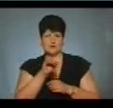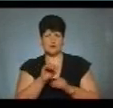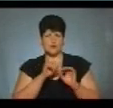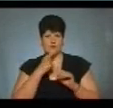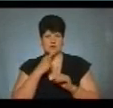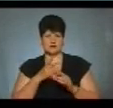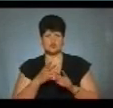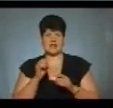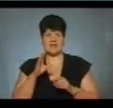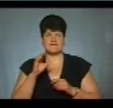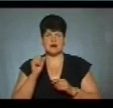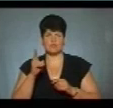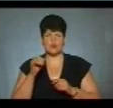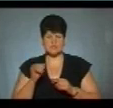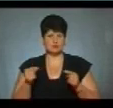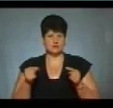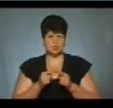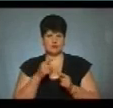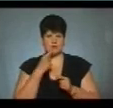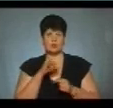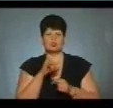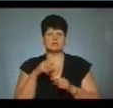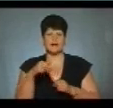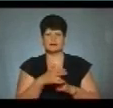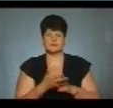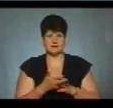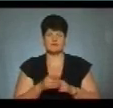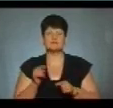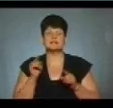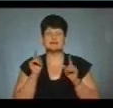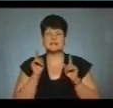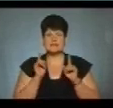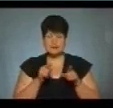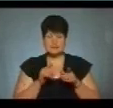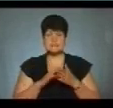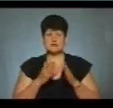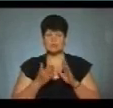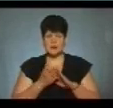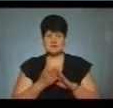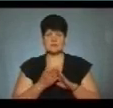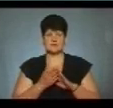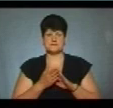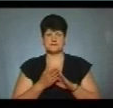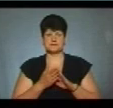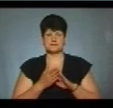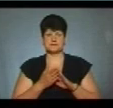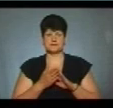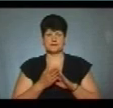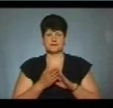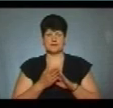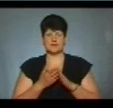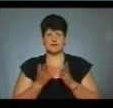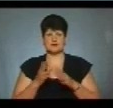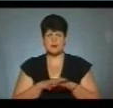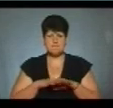Якщо це евакуація, чітко буде казати, куди людям йти. Завжди при таких ситуаціях, якщо, наприклад, де